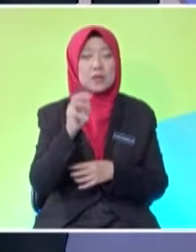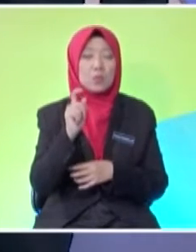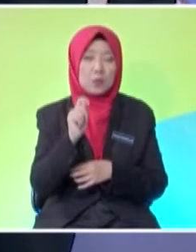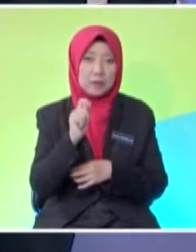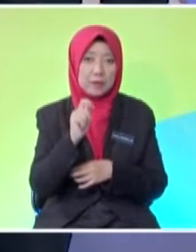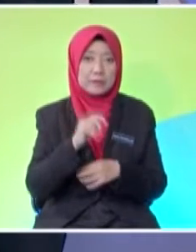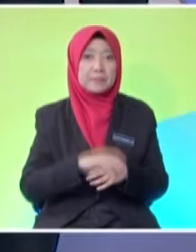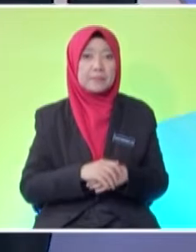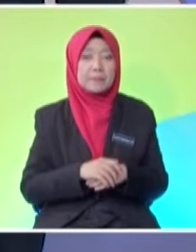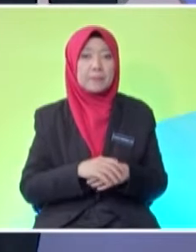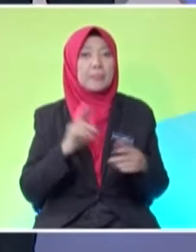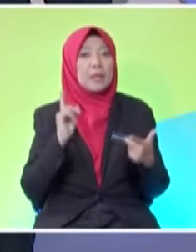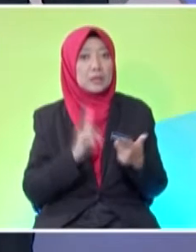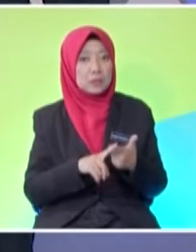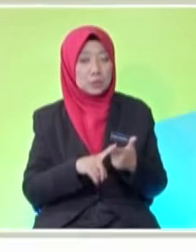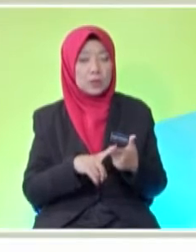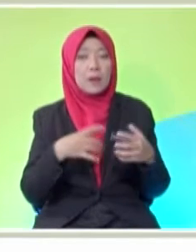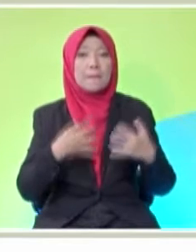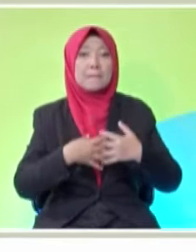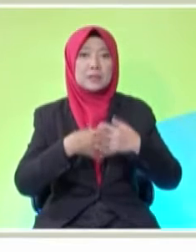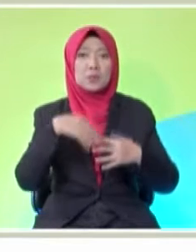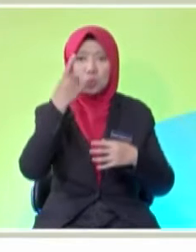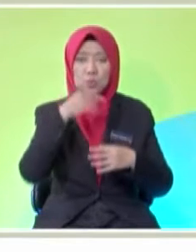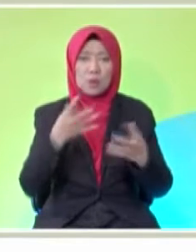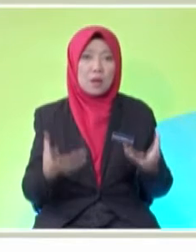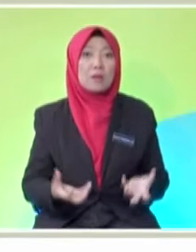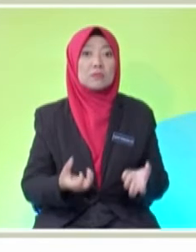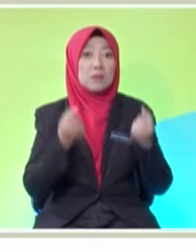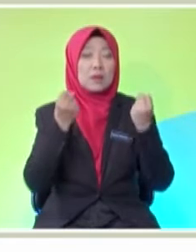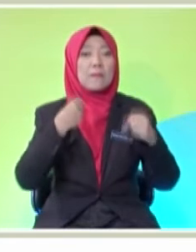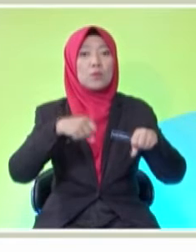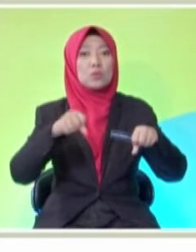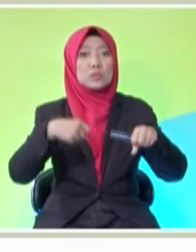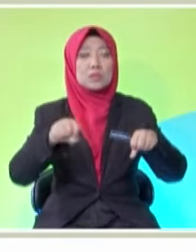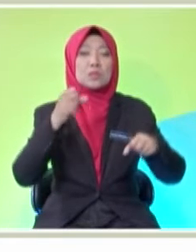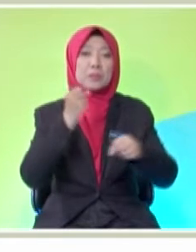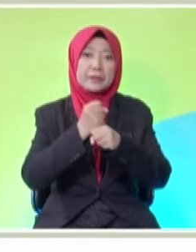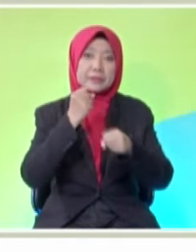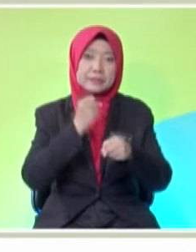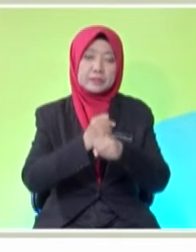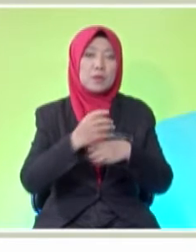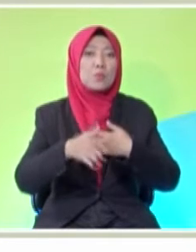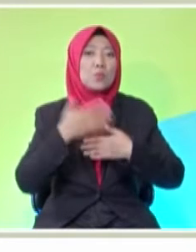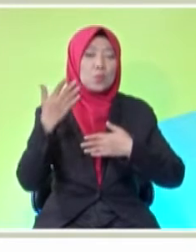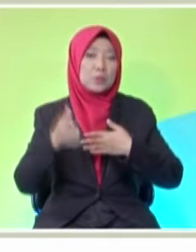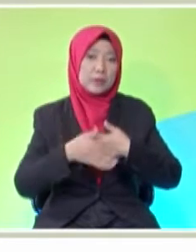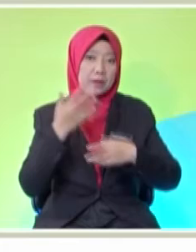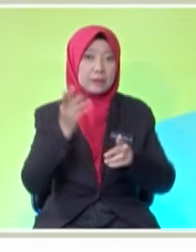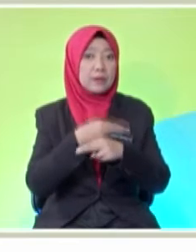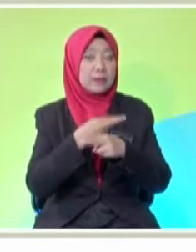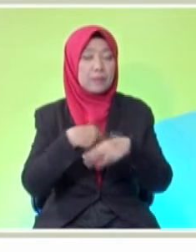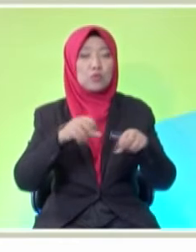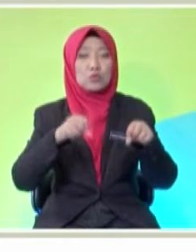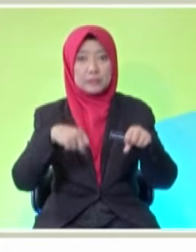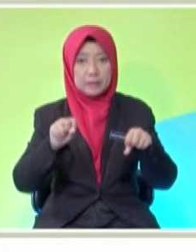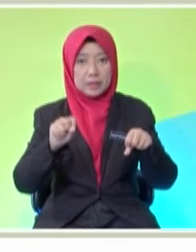lift. Okey, kegunaannya adalah untuk mengangkat motosikal bagi tujuan memudahkan kerja servis dilakukan. Okey, mesin ini